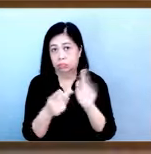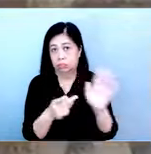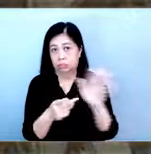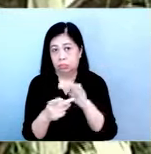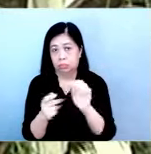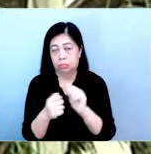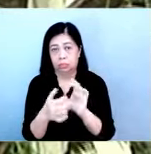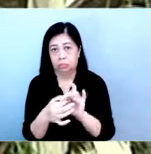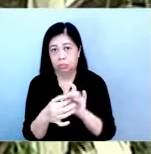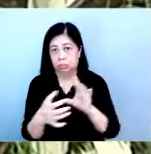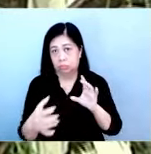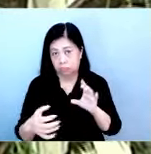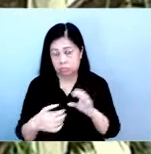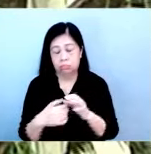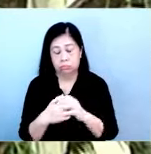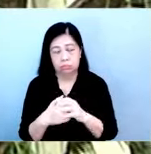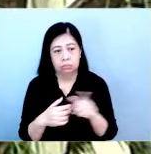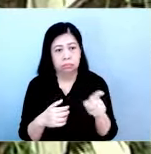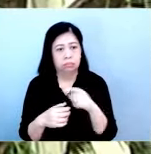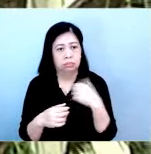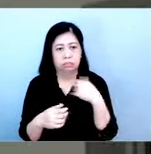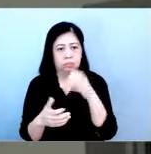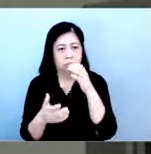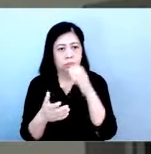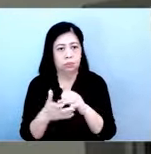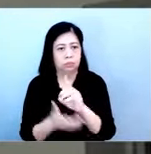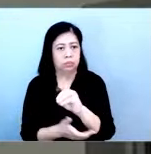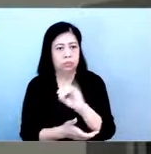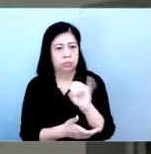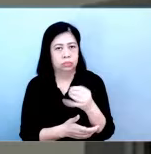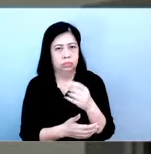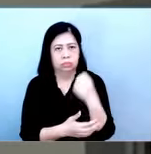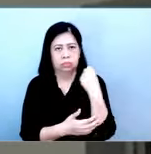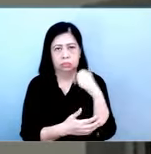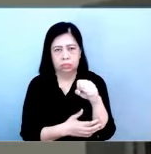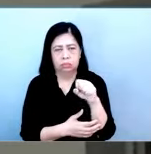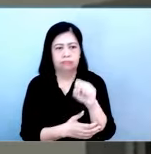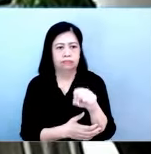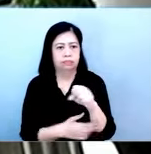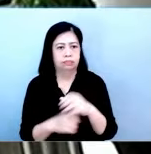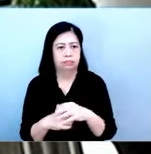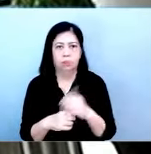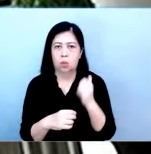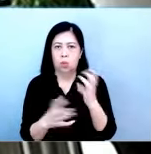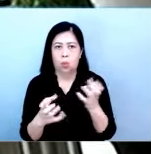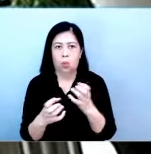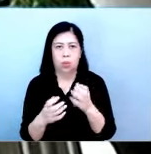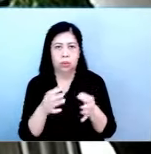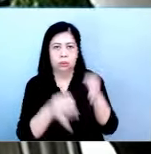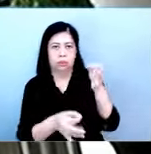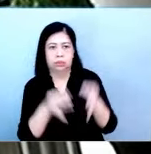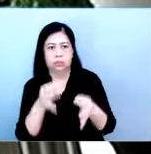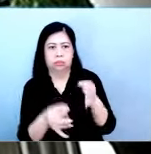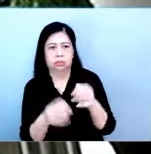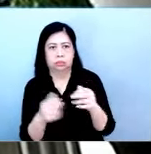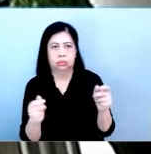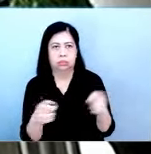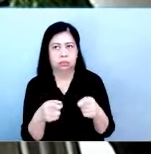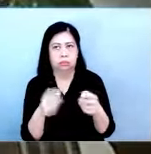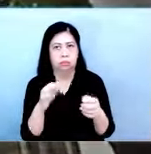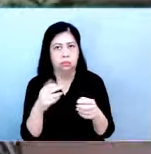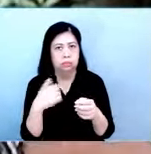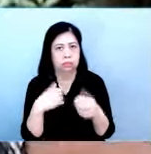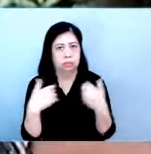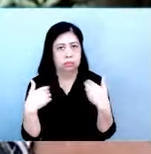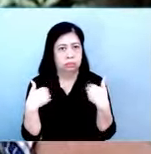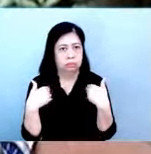secede. Hindi pa makapagkomento ang DOJ kung may paglabag nga. We don't want to prejudge anything if there is a pending